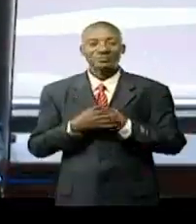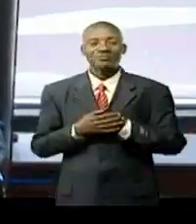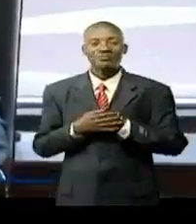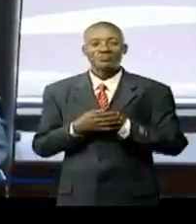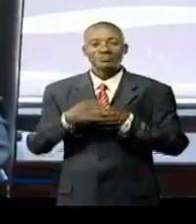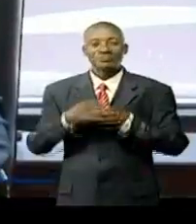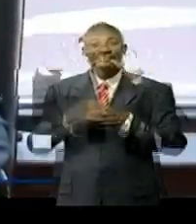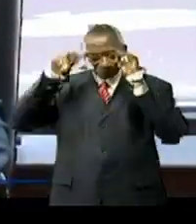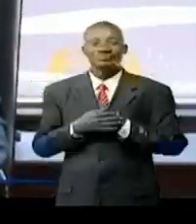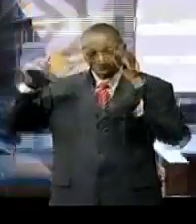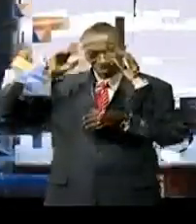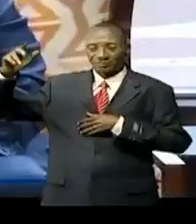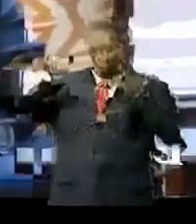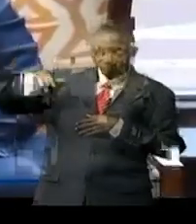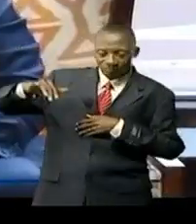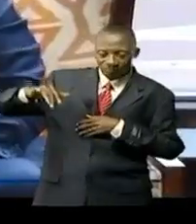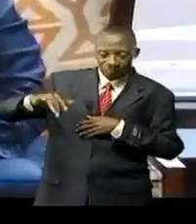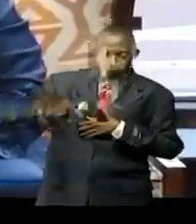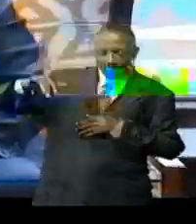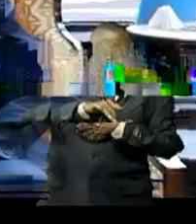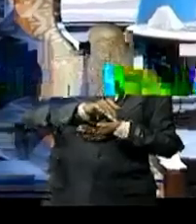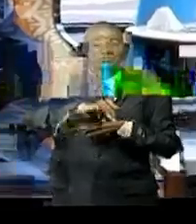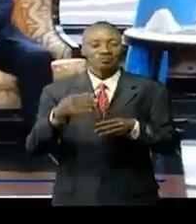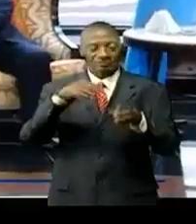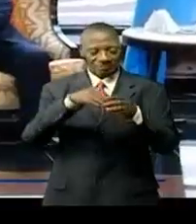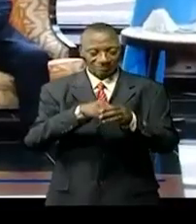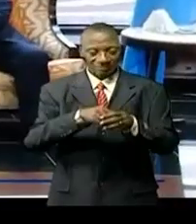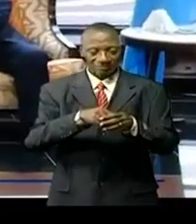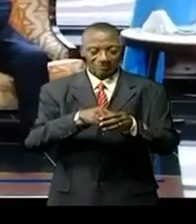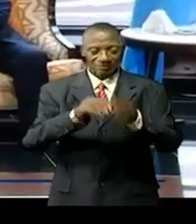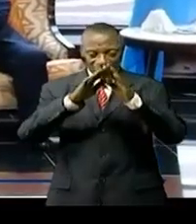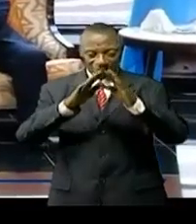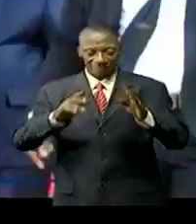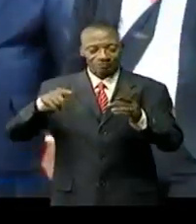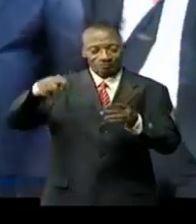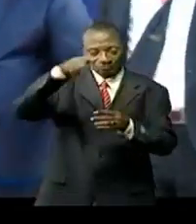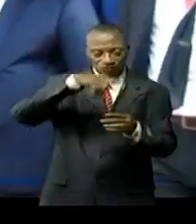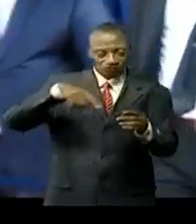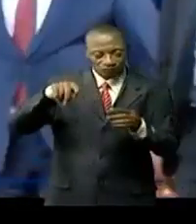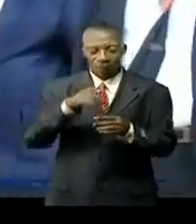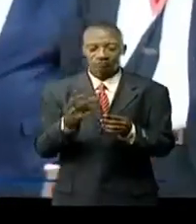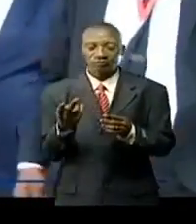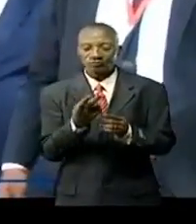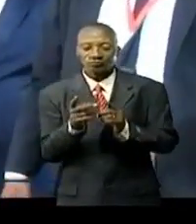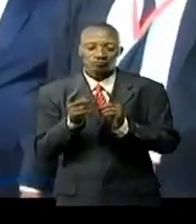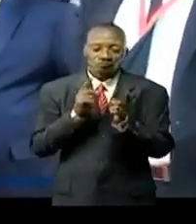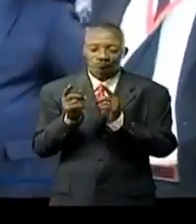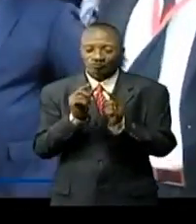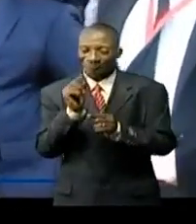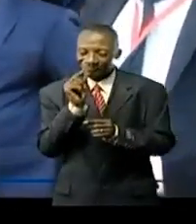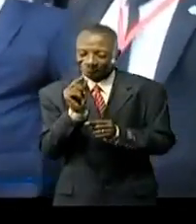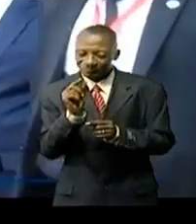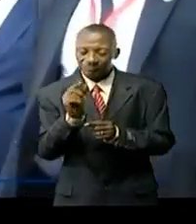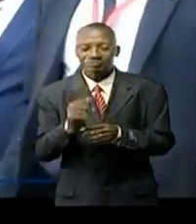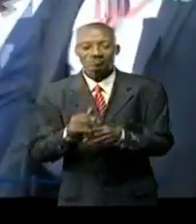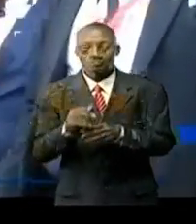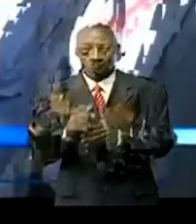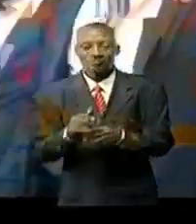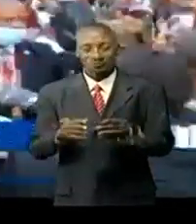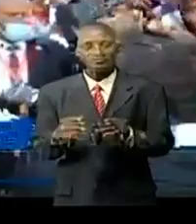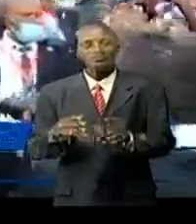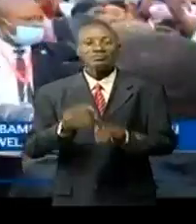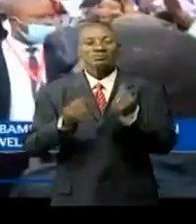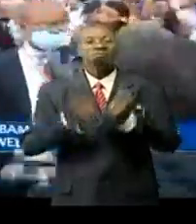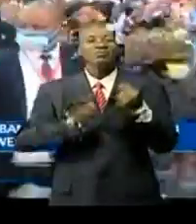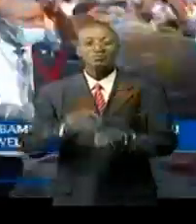moments au salon présidentiel de l'aéroport international d'Njili. Son cortège s'est ébranlé sur le boulevard Lumumba, direction Kempinski Fleuve Congo